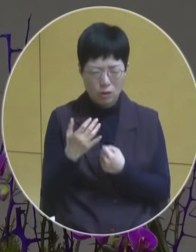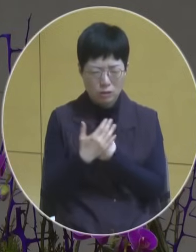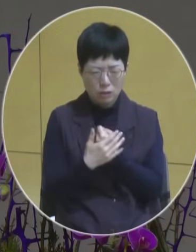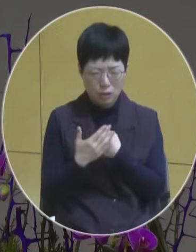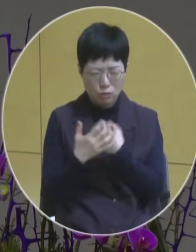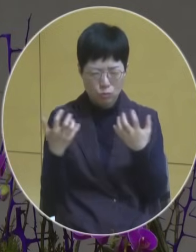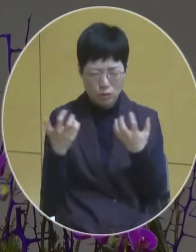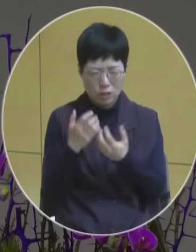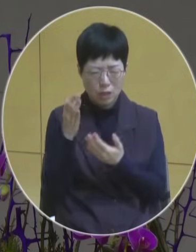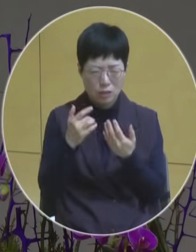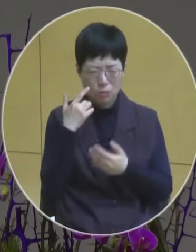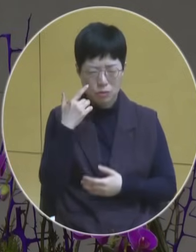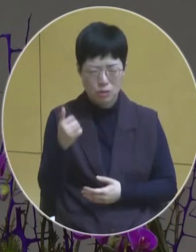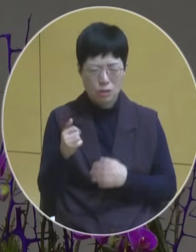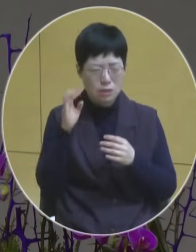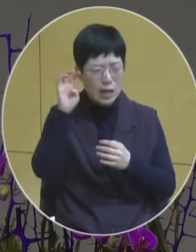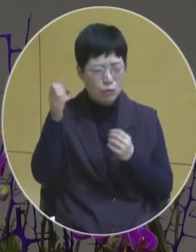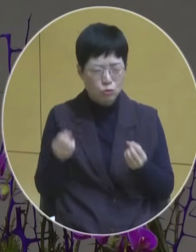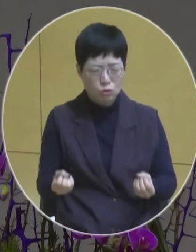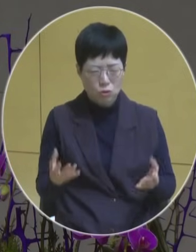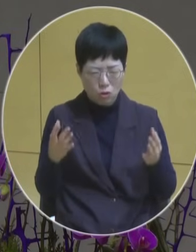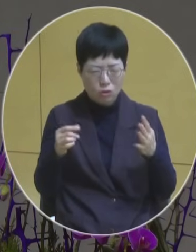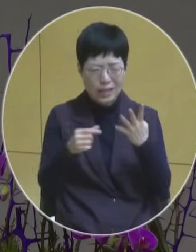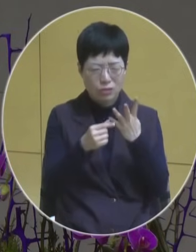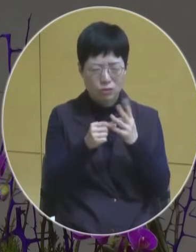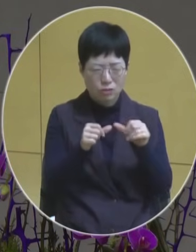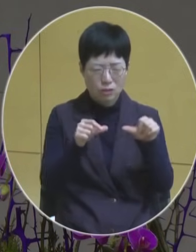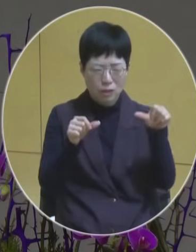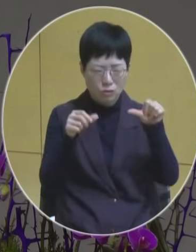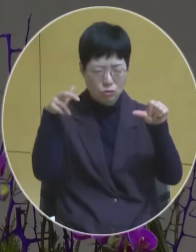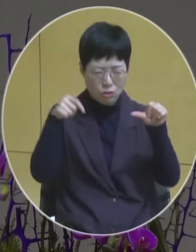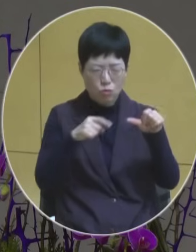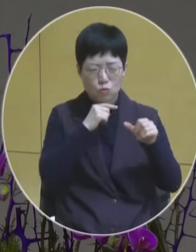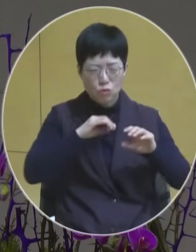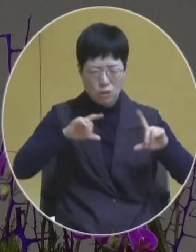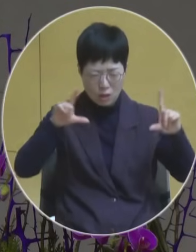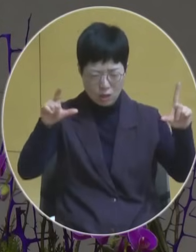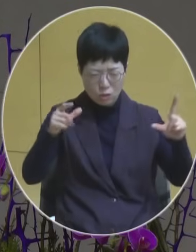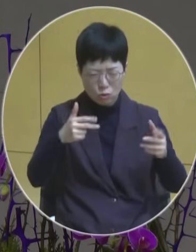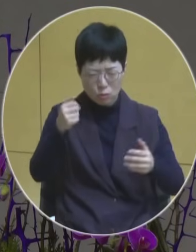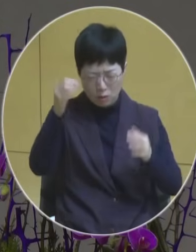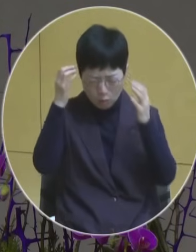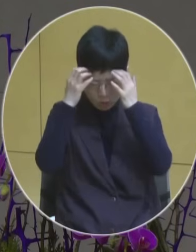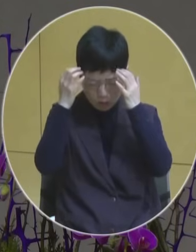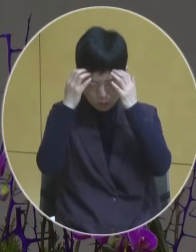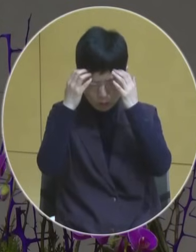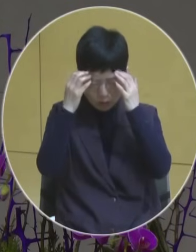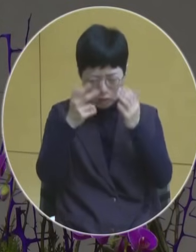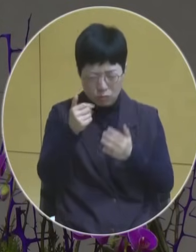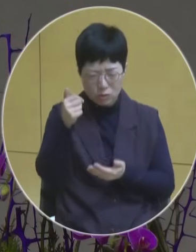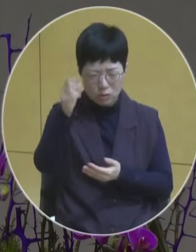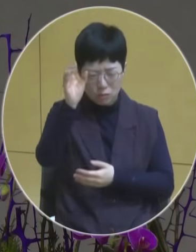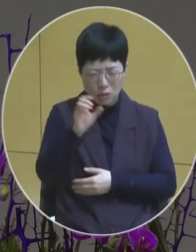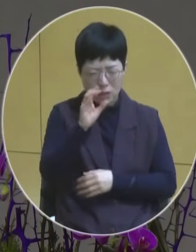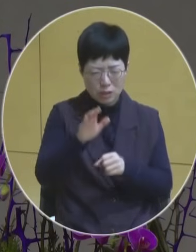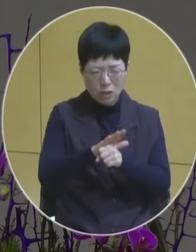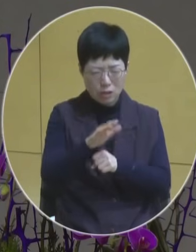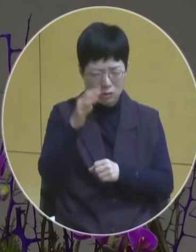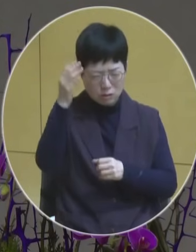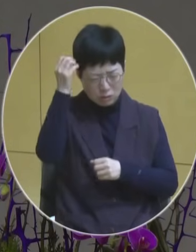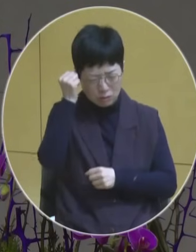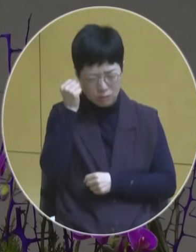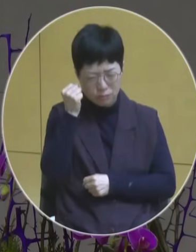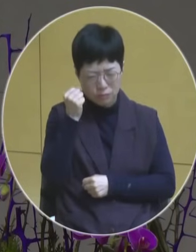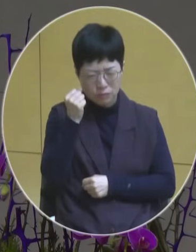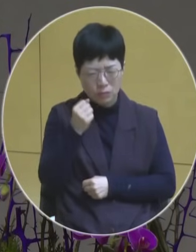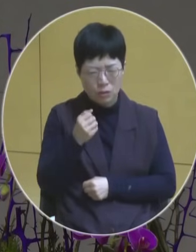아버지, 사순절 다섯째 주일에 주 예수님의 고난과 십자가 사랑을 묵상합니다.